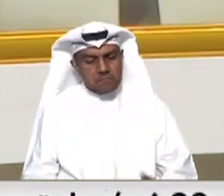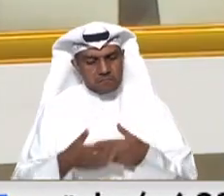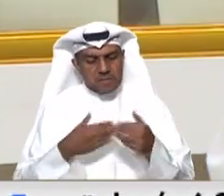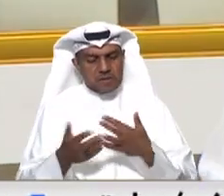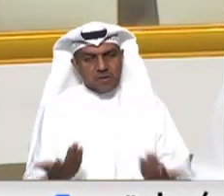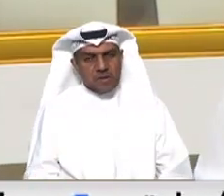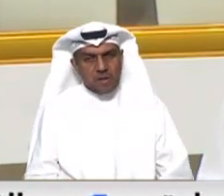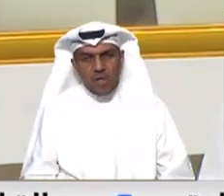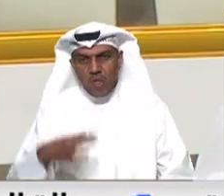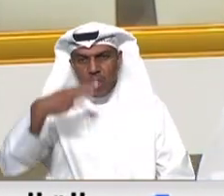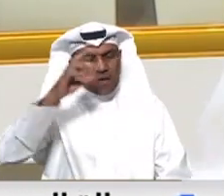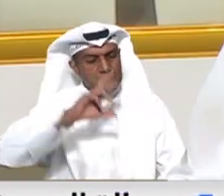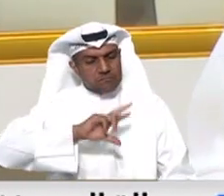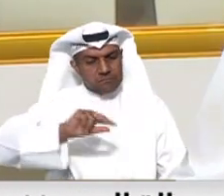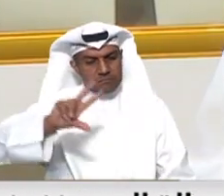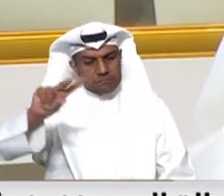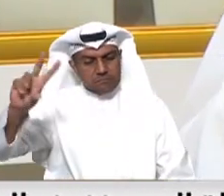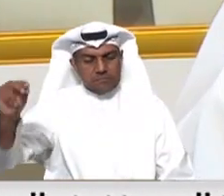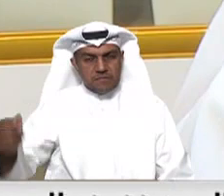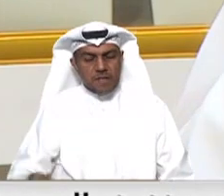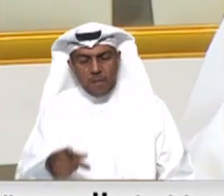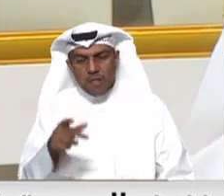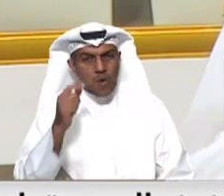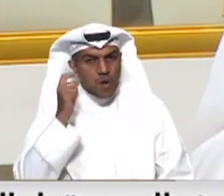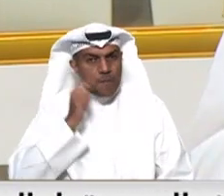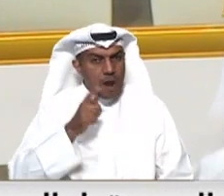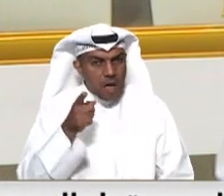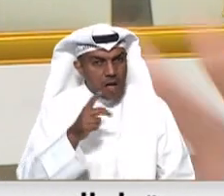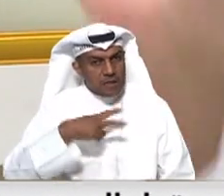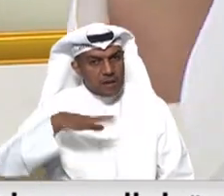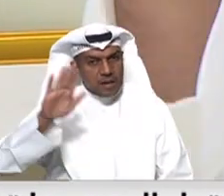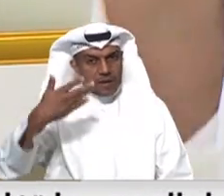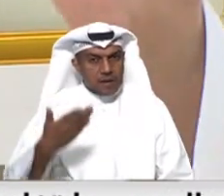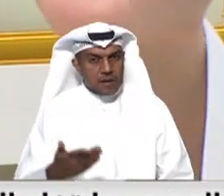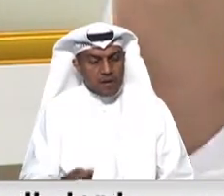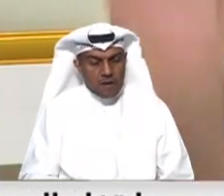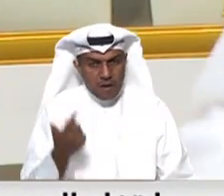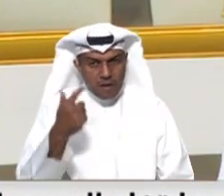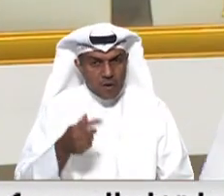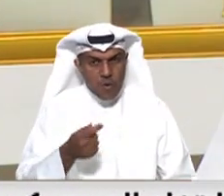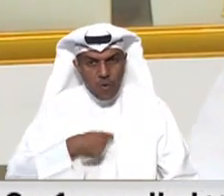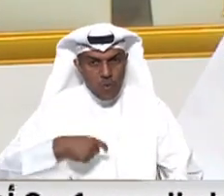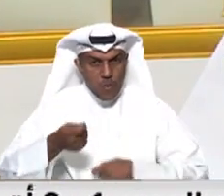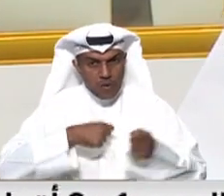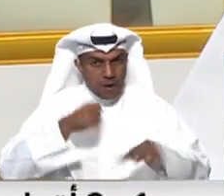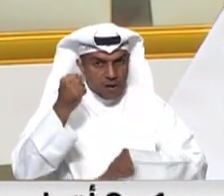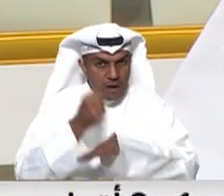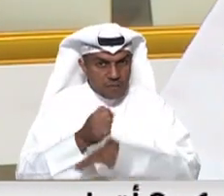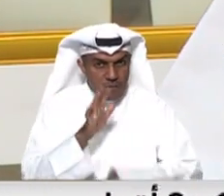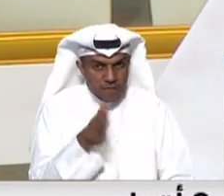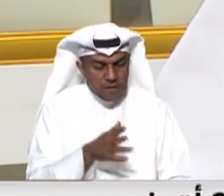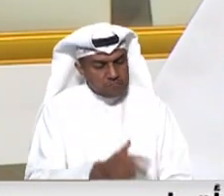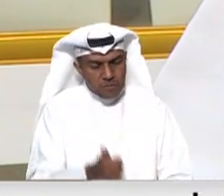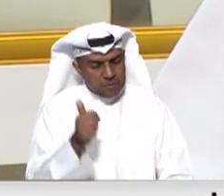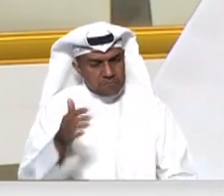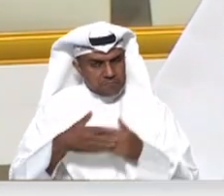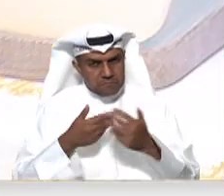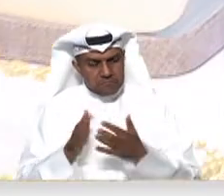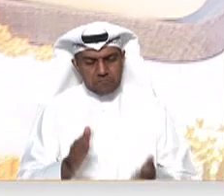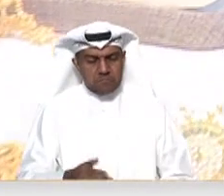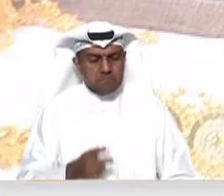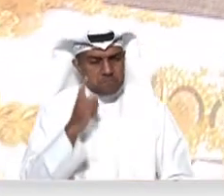سويسري، كله ذهب وكله يشتغل فيه وكله عيارة يعني عالي بدأ ما يدخل وزارة التجارة وينختم وينفحص. هذه